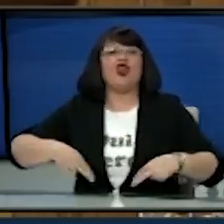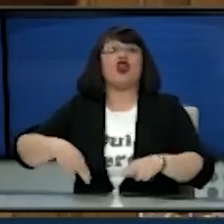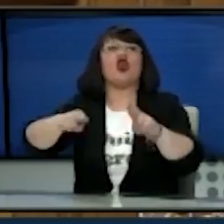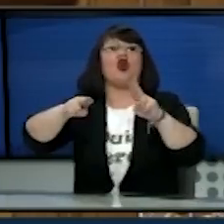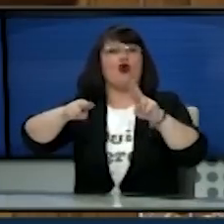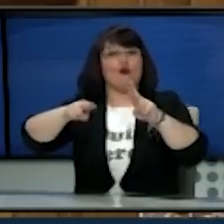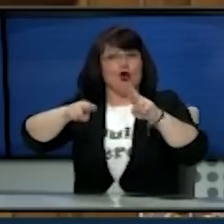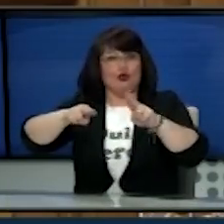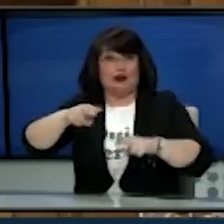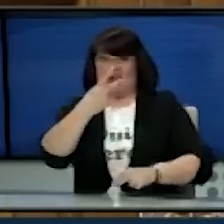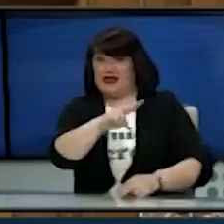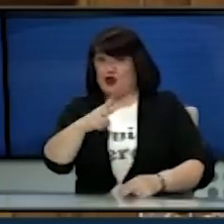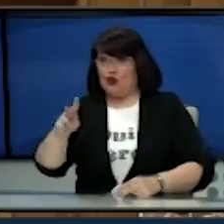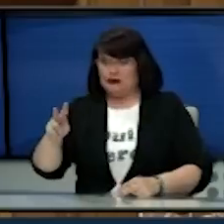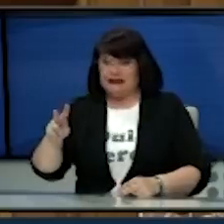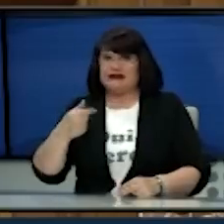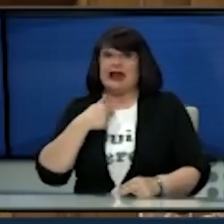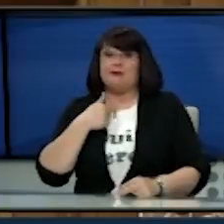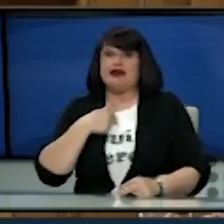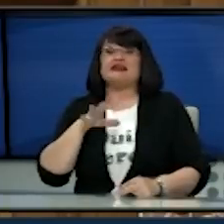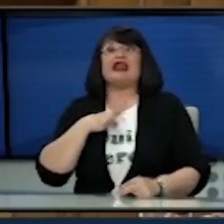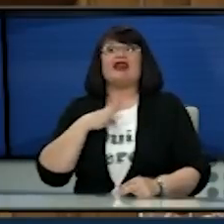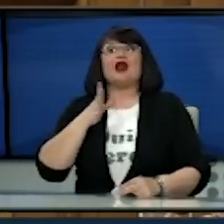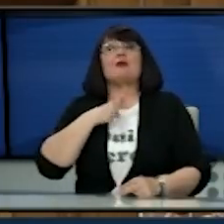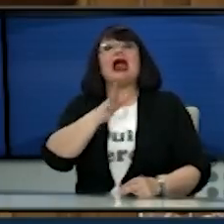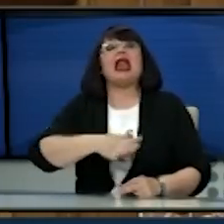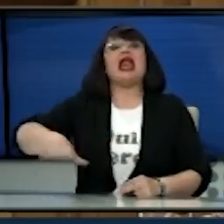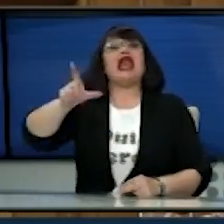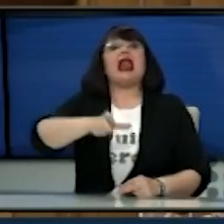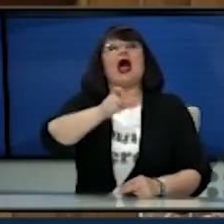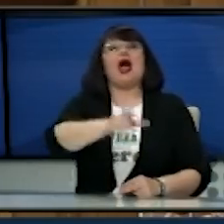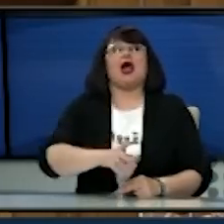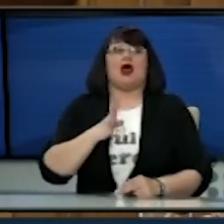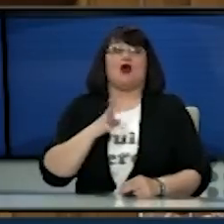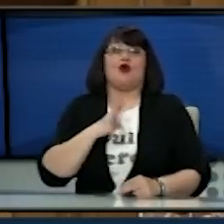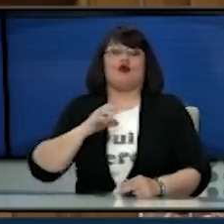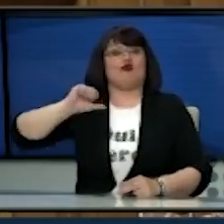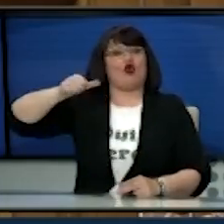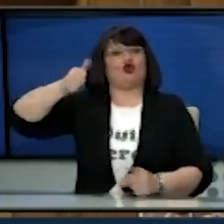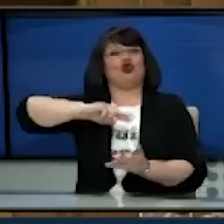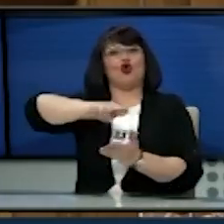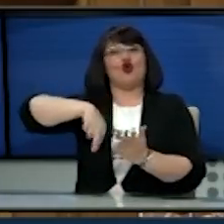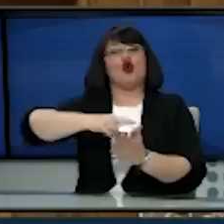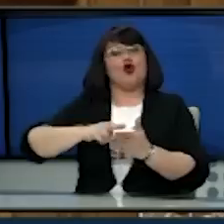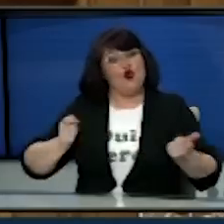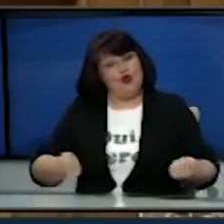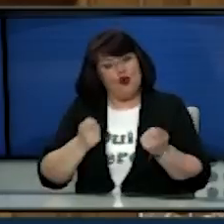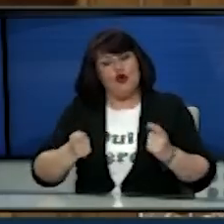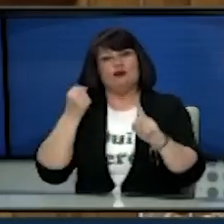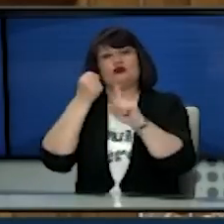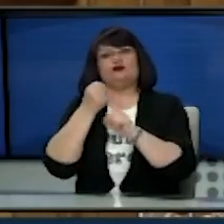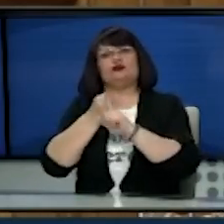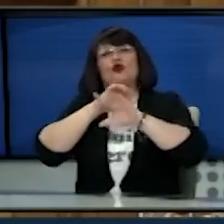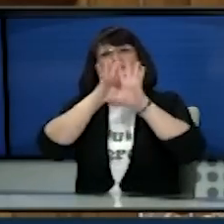σας ακολουθείτε και που θέλουν τον ίδιο το λαό πρωταγωνιστή των εξελίξεων και στη διεκδίκηση